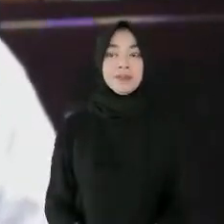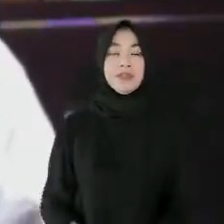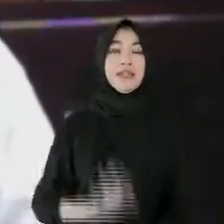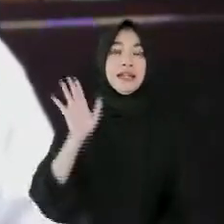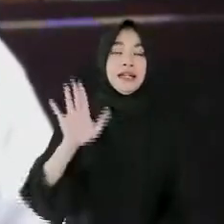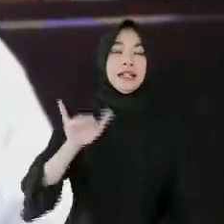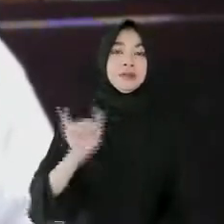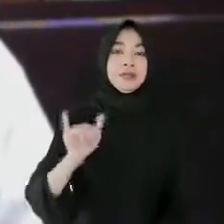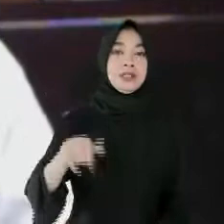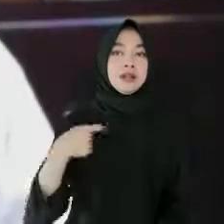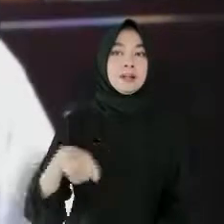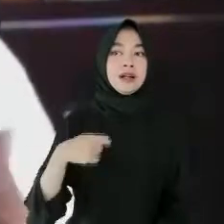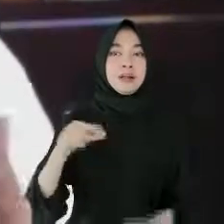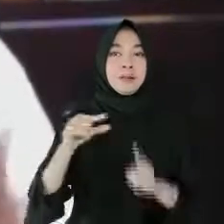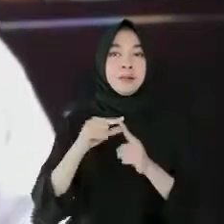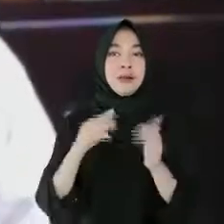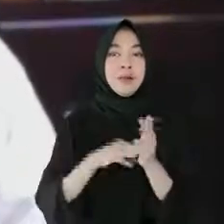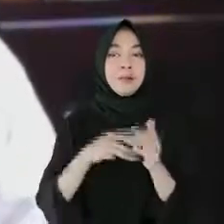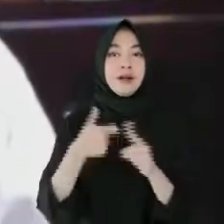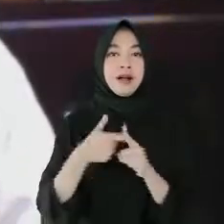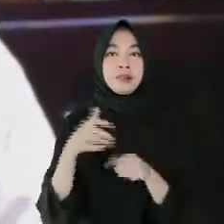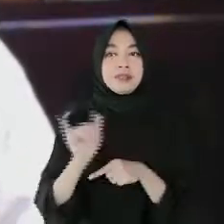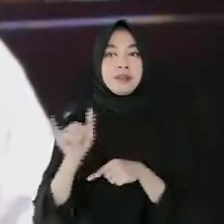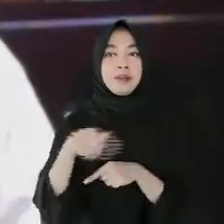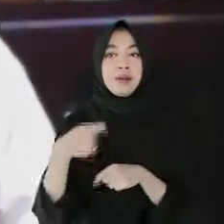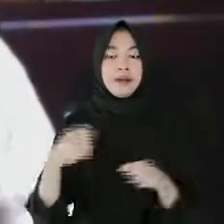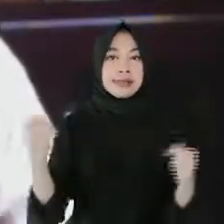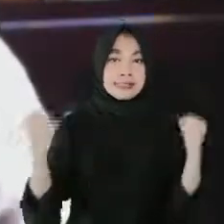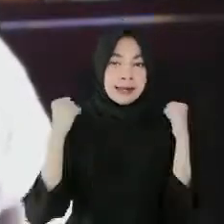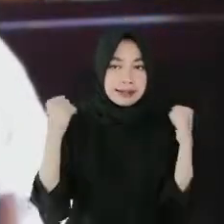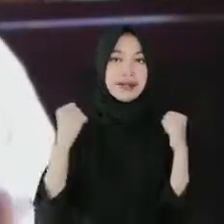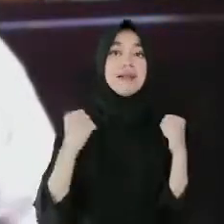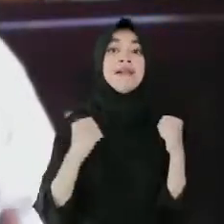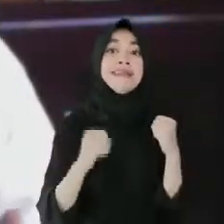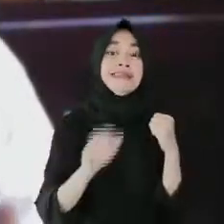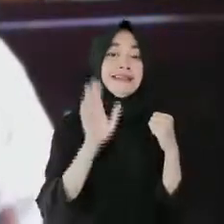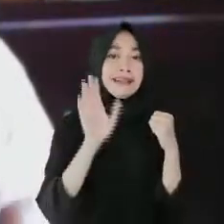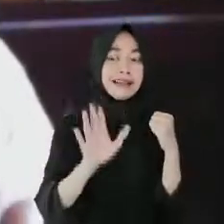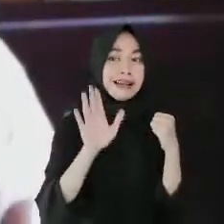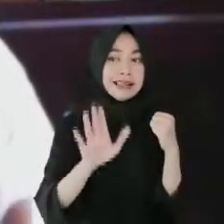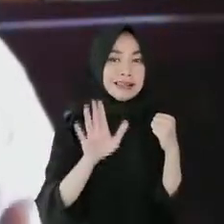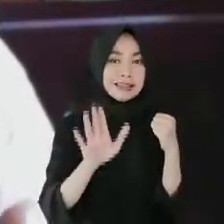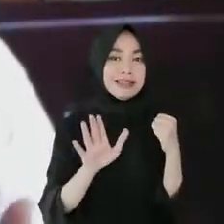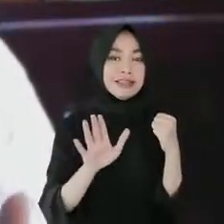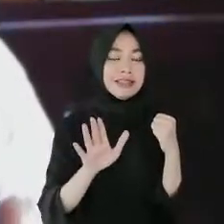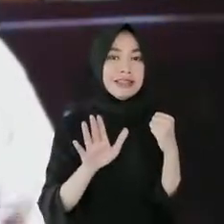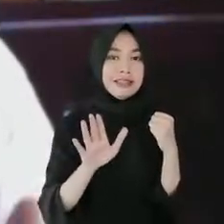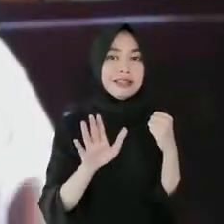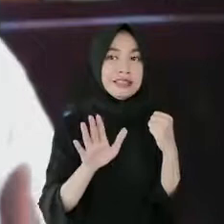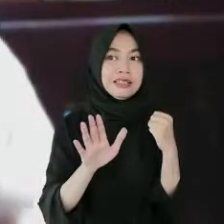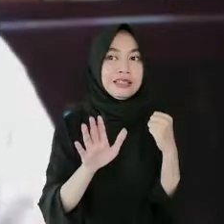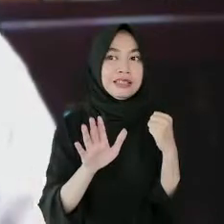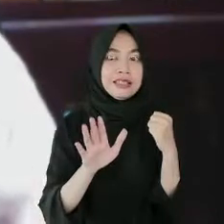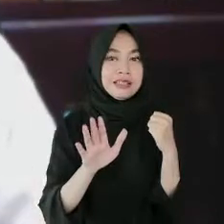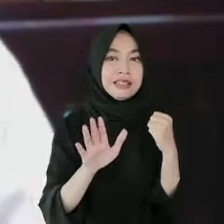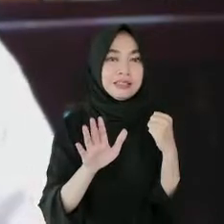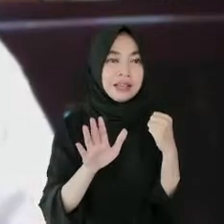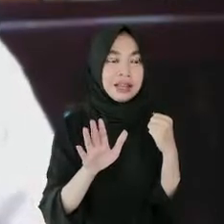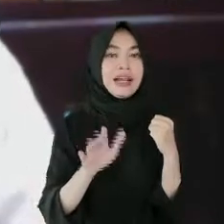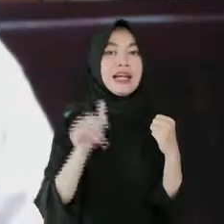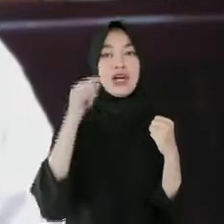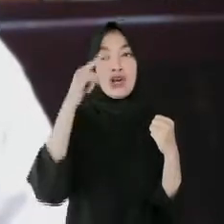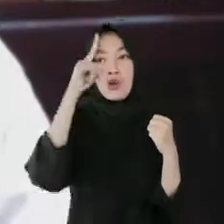kemenkopmk ketika sedang Satgas dan lain-lain dipastikan adalah sekarang kebutuhan tentang laptopnya